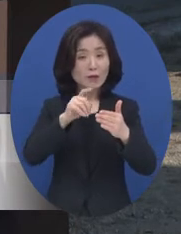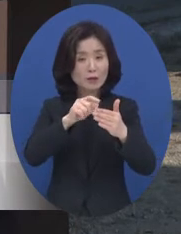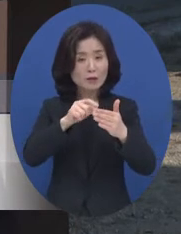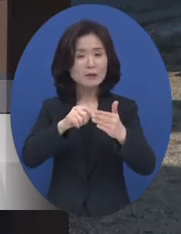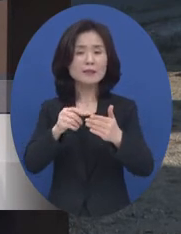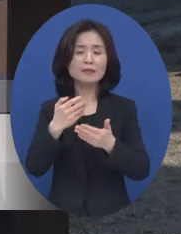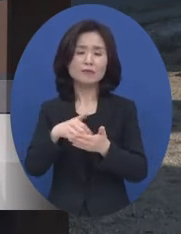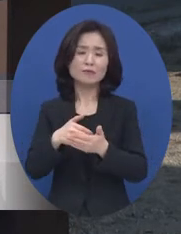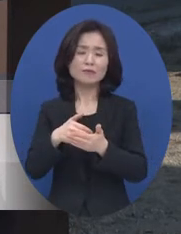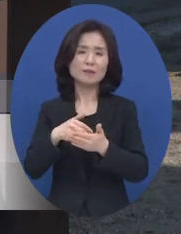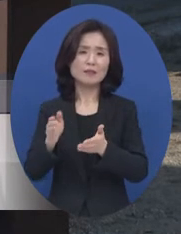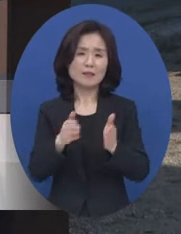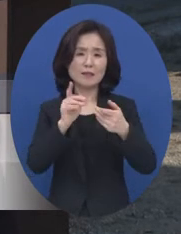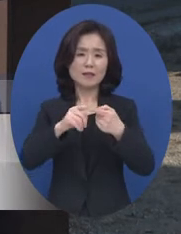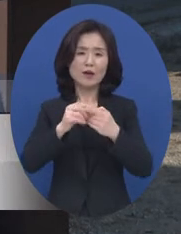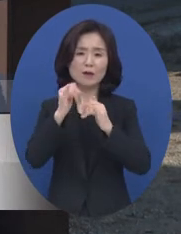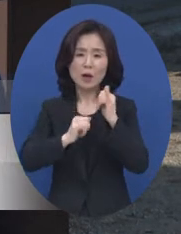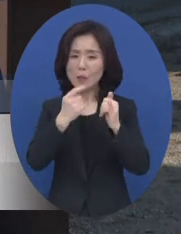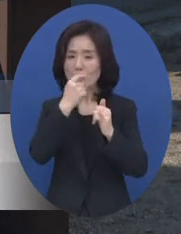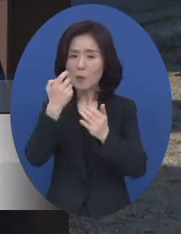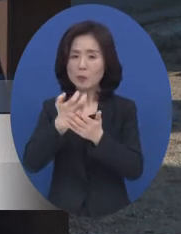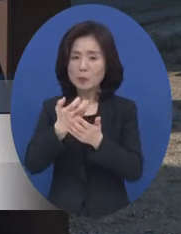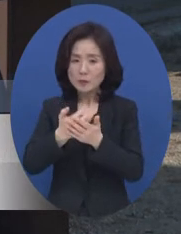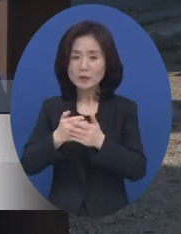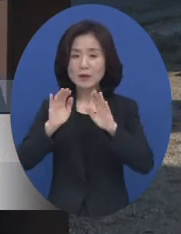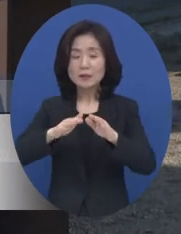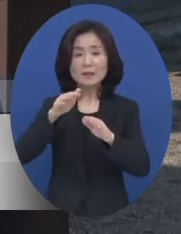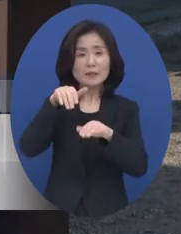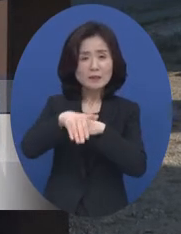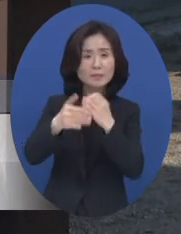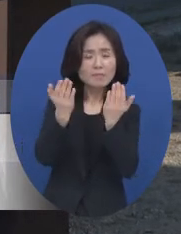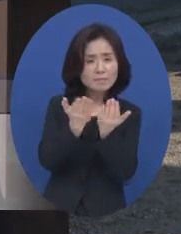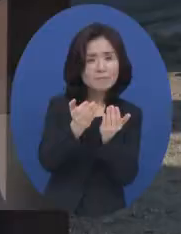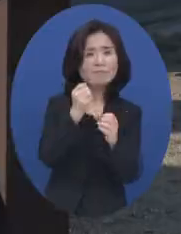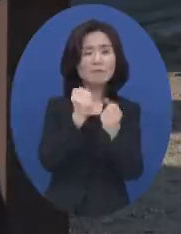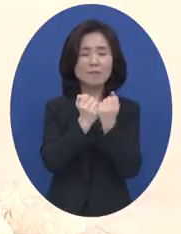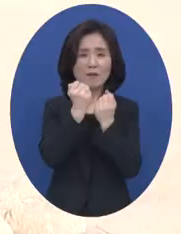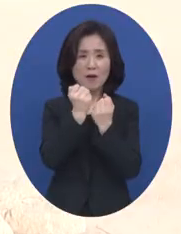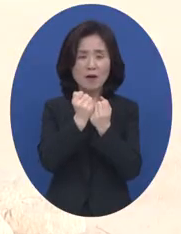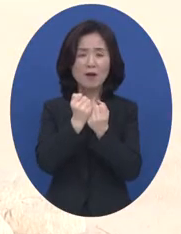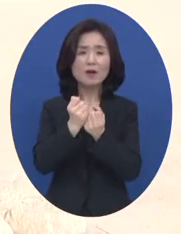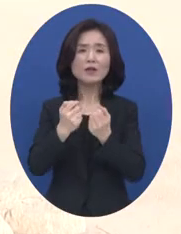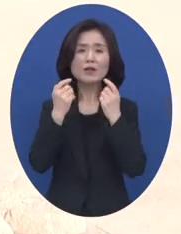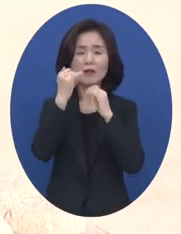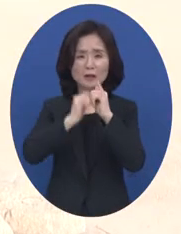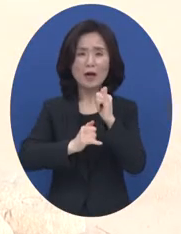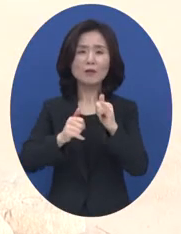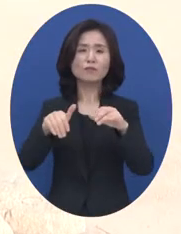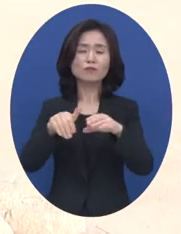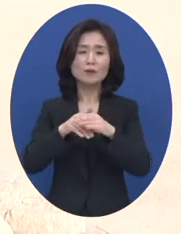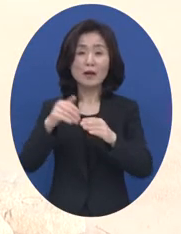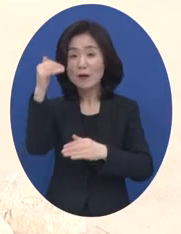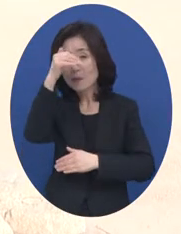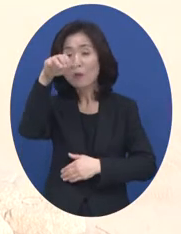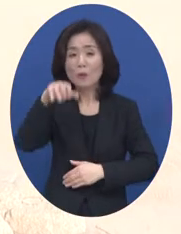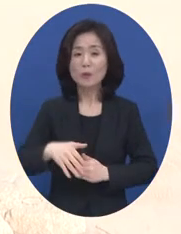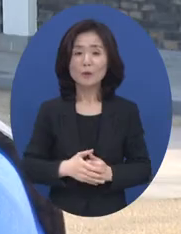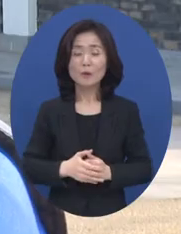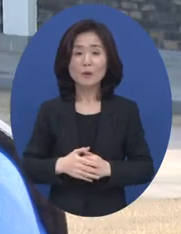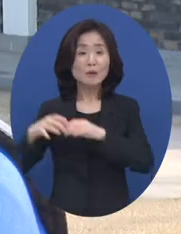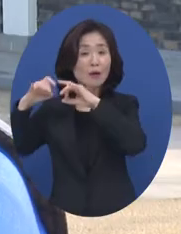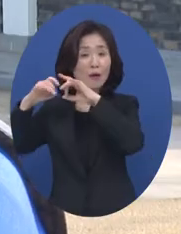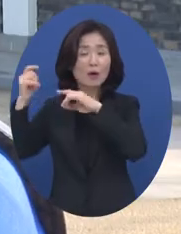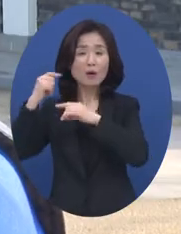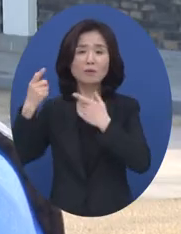거쳐 조성하였던데 주변이 문화유산과도 연계한 역사문화탐방로입니다. 마치 라디오를 듣듯이